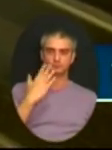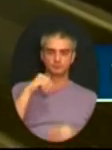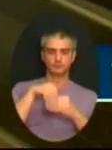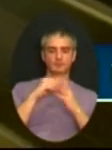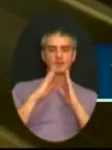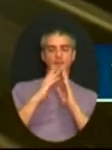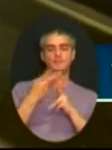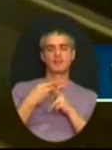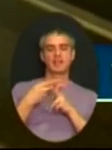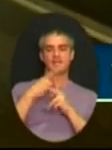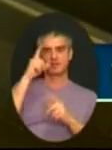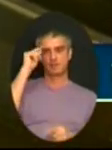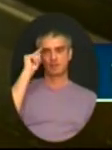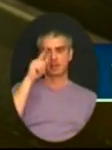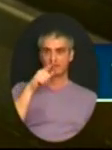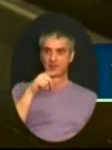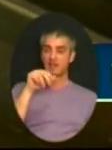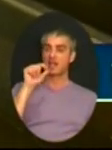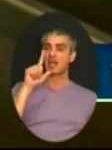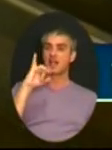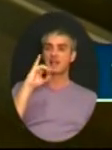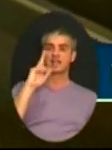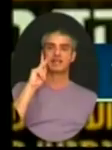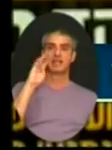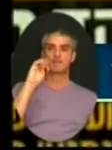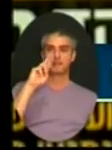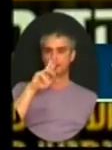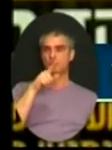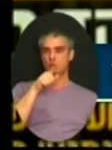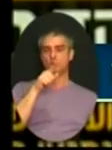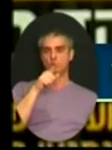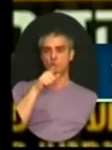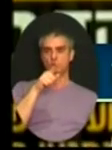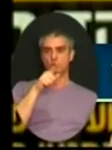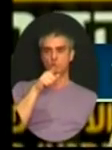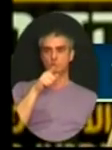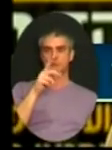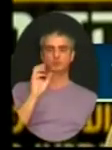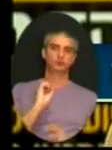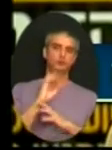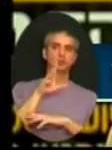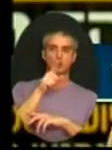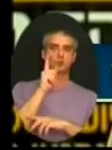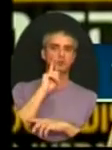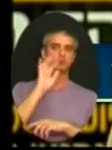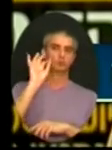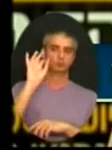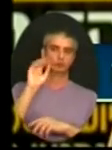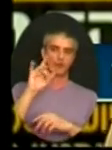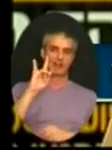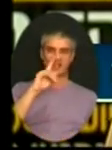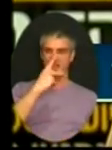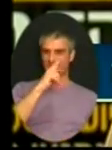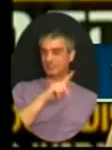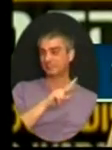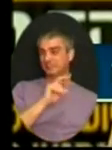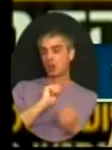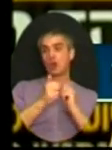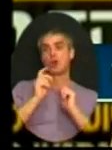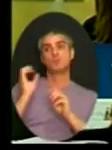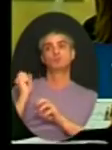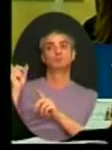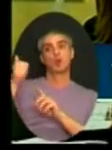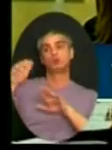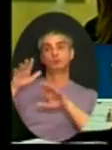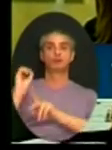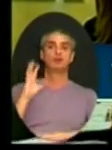בבית קפה בתל אביב. אלי קמיר, ככל נראה, הוא היה זה שנשלח בשמו של חפץ או בשמו של ראש